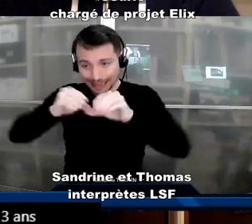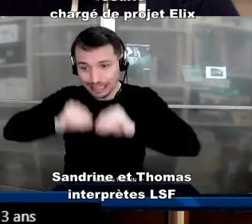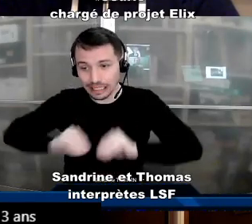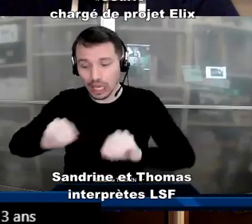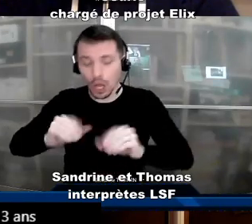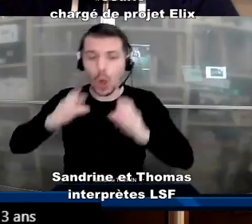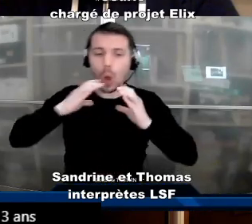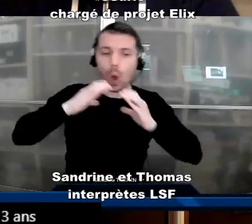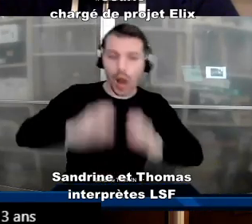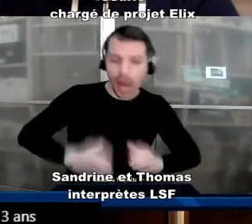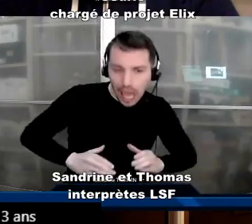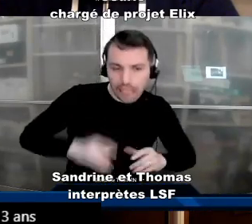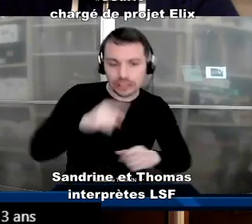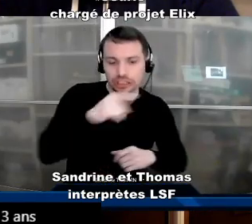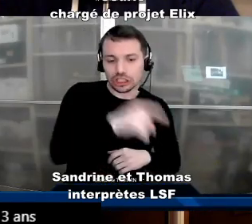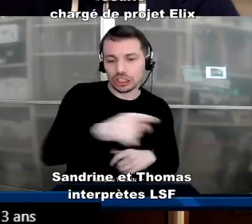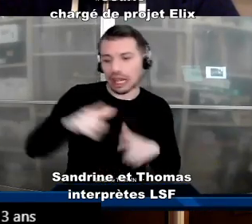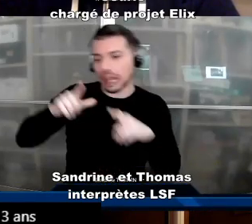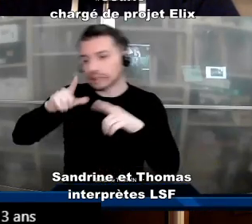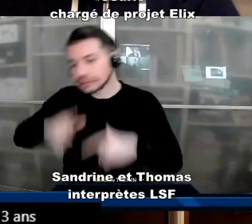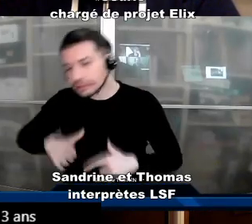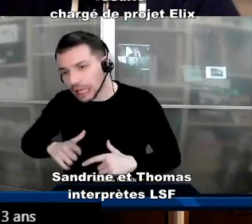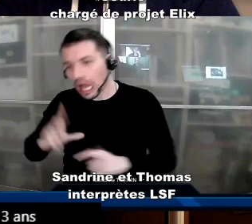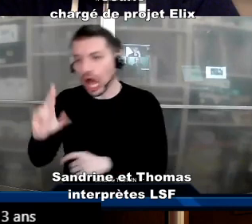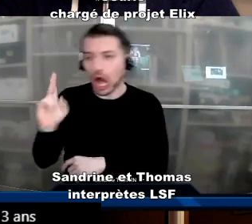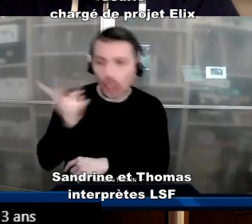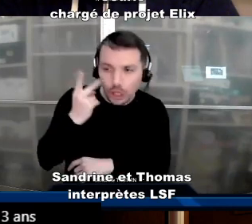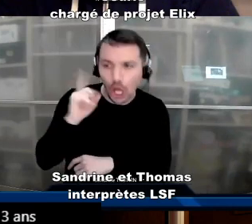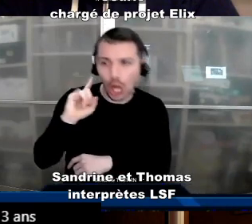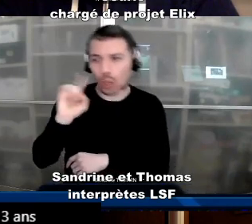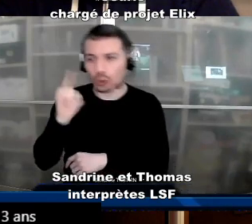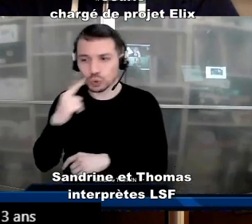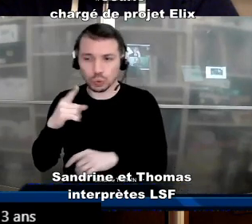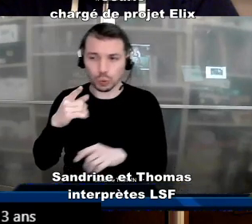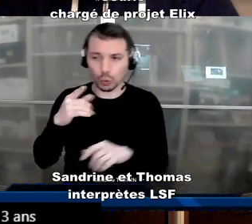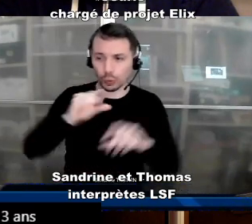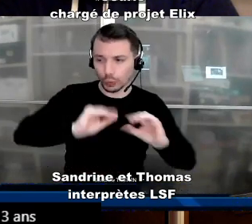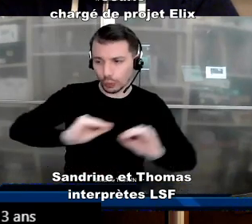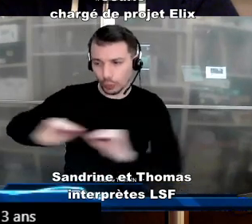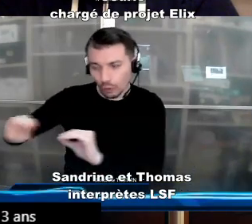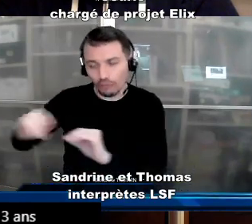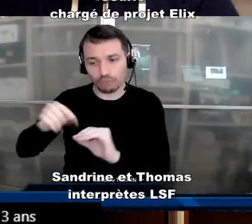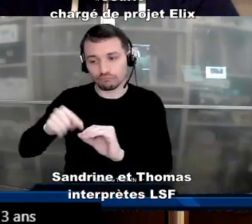collège, au lycée, à des entendants, à des personnes sourdes. Et elle donne des cours aussi